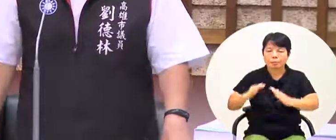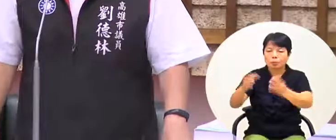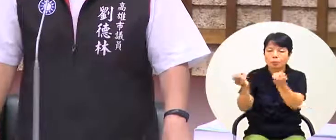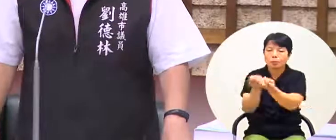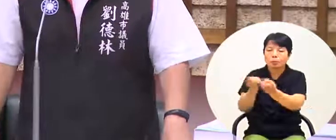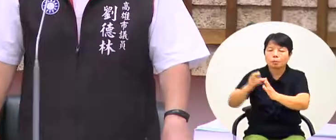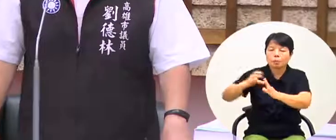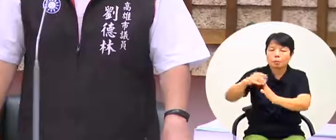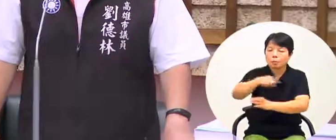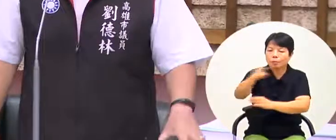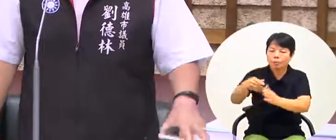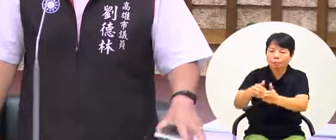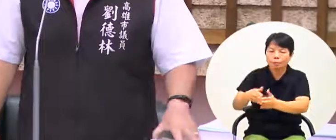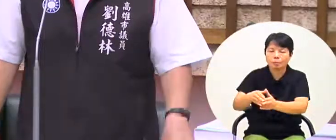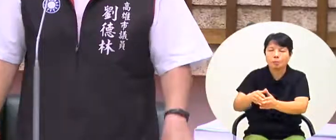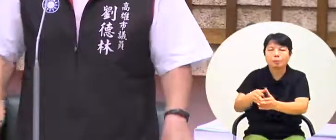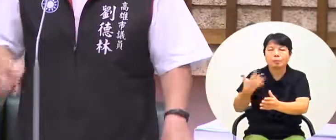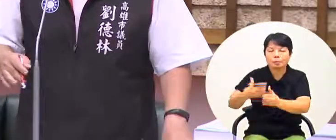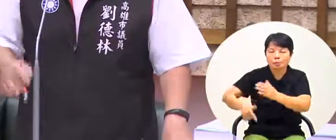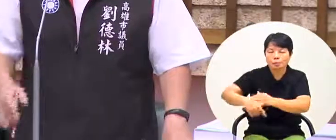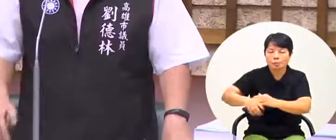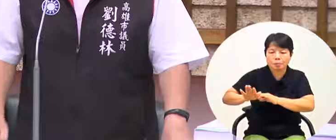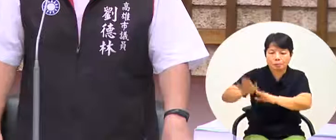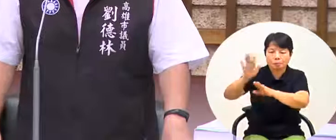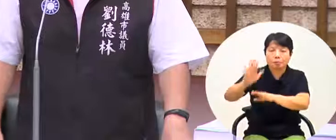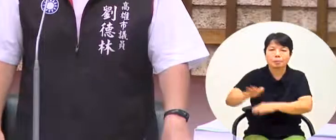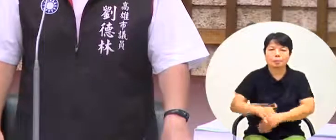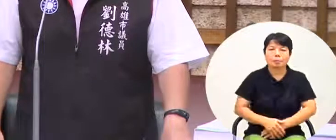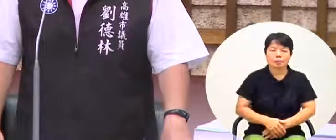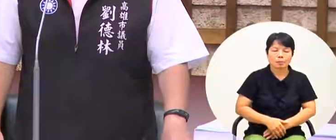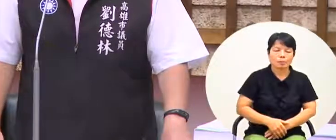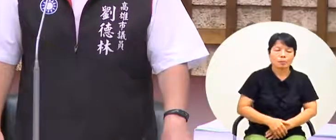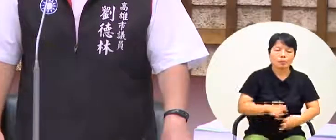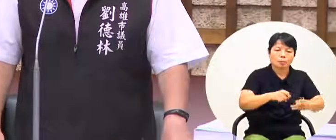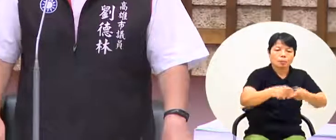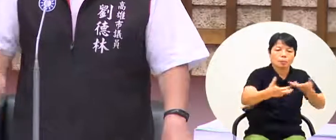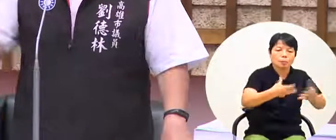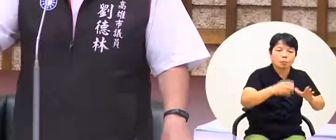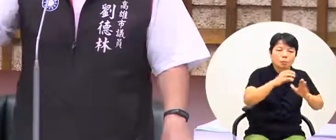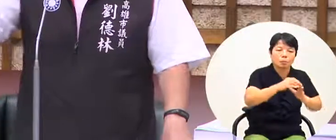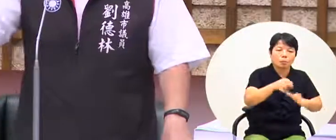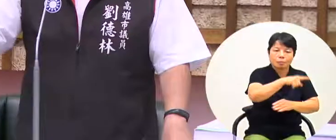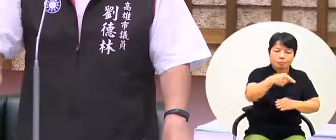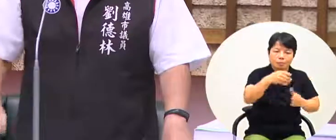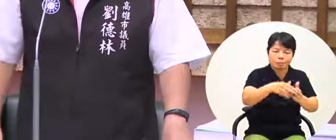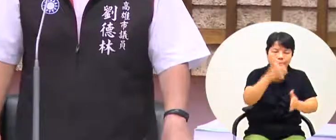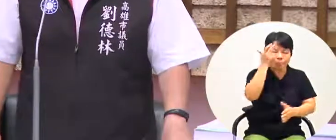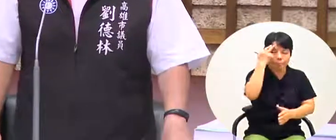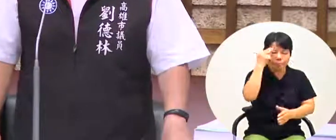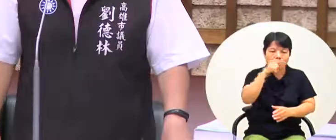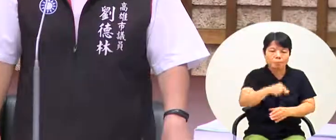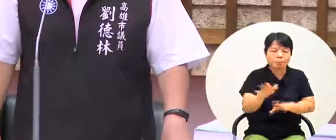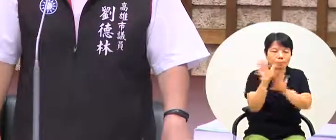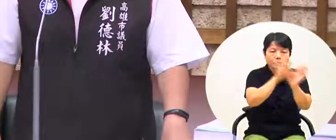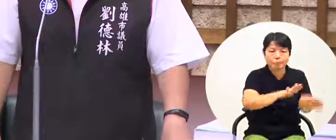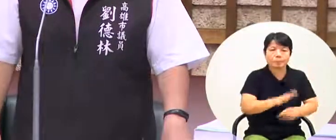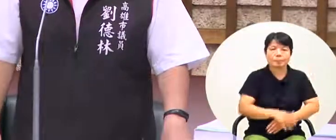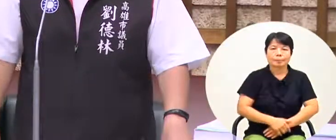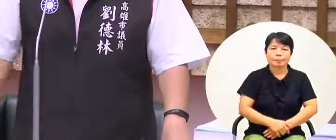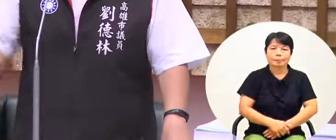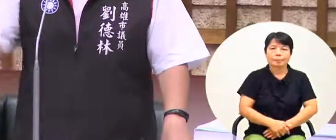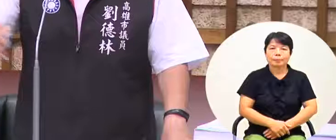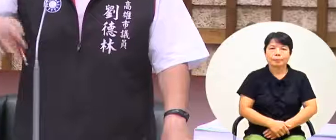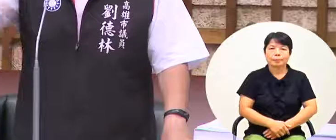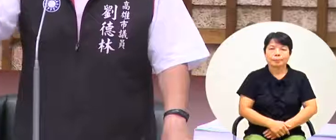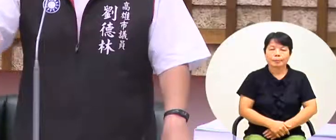公务局局长，我知道你长期的理念是坚持的，坚持的这个状况之下，你是不是能够做一个修正？这